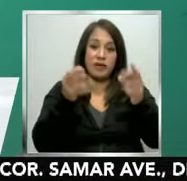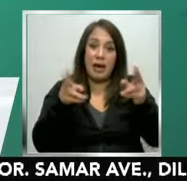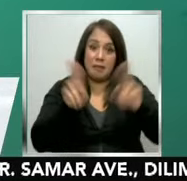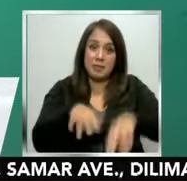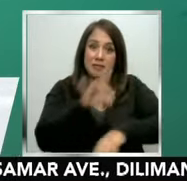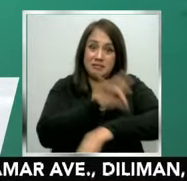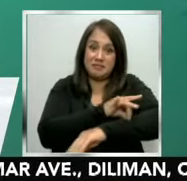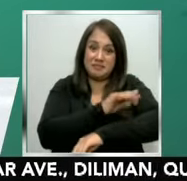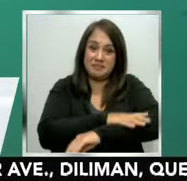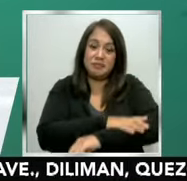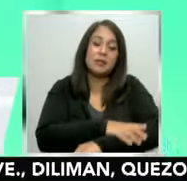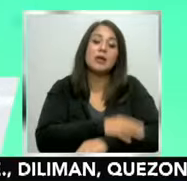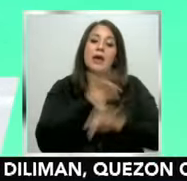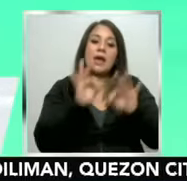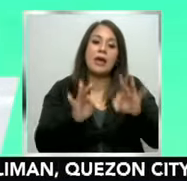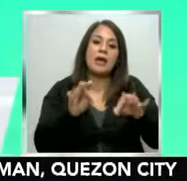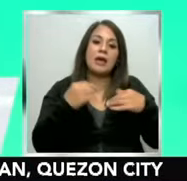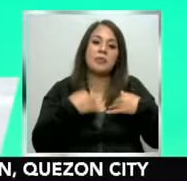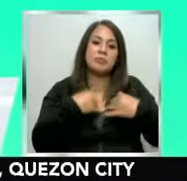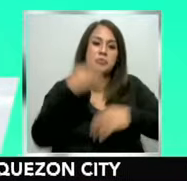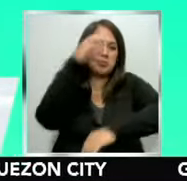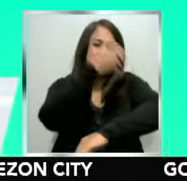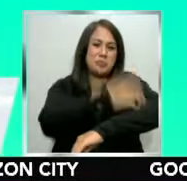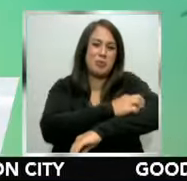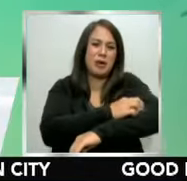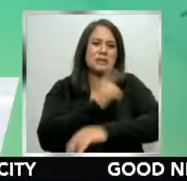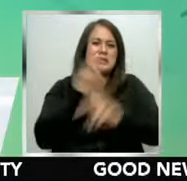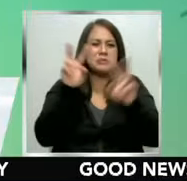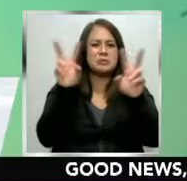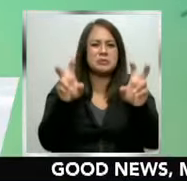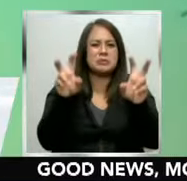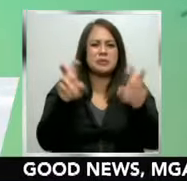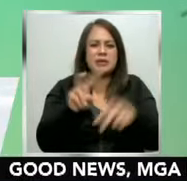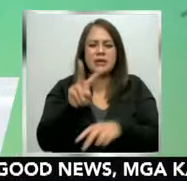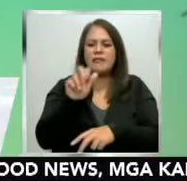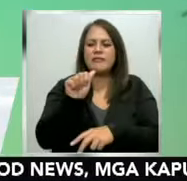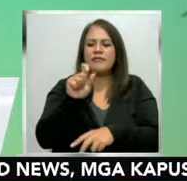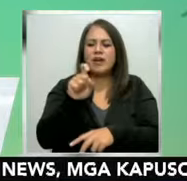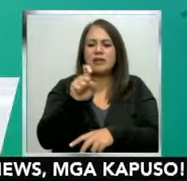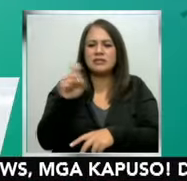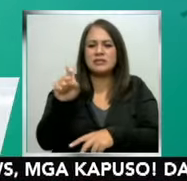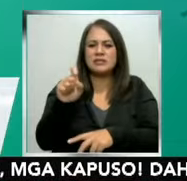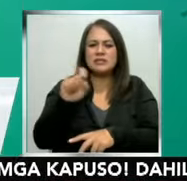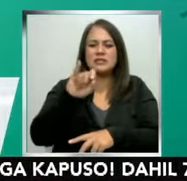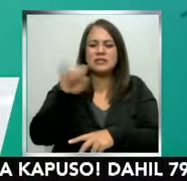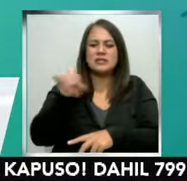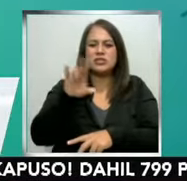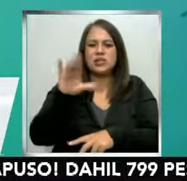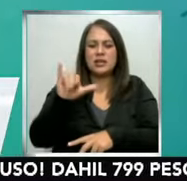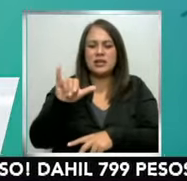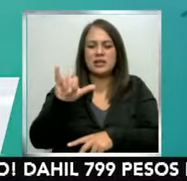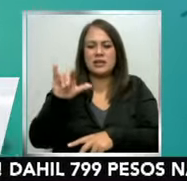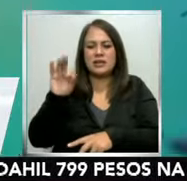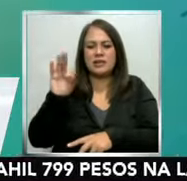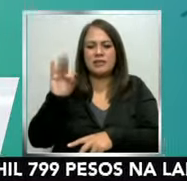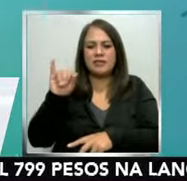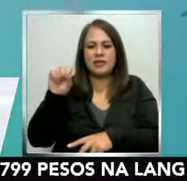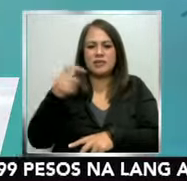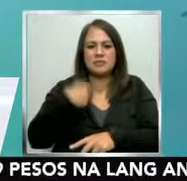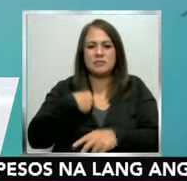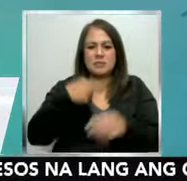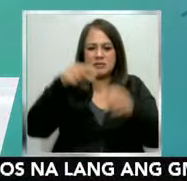raw kapag ang nakadali sa iyo ay ang tinatawag na box jellyfish. Ito yung mga klase ng dikya na kwadrado ang hugis at